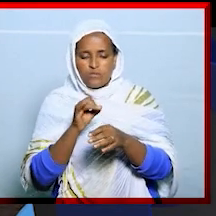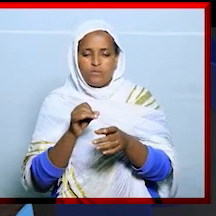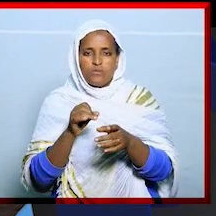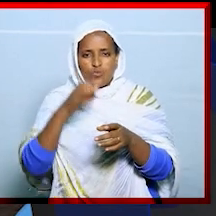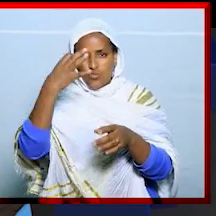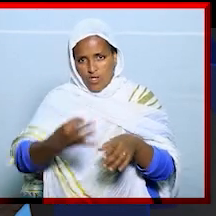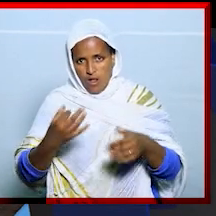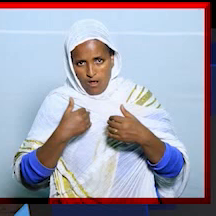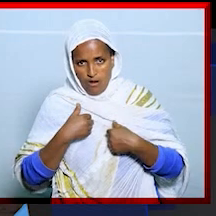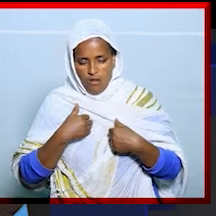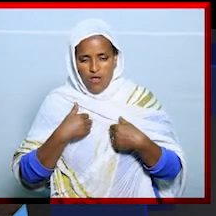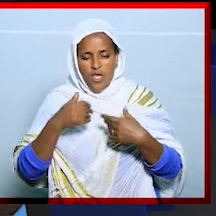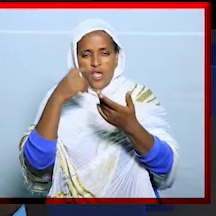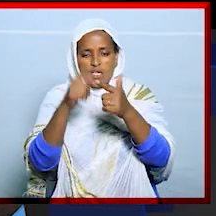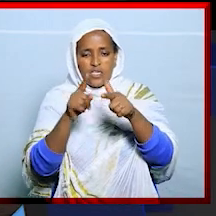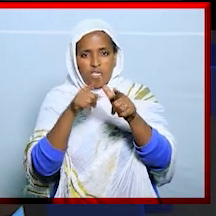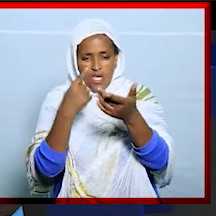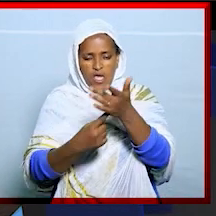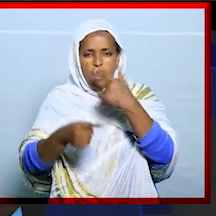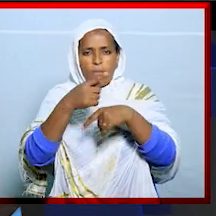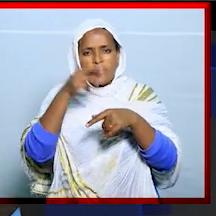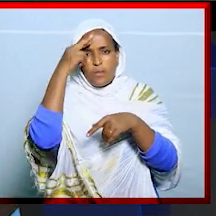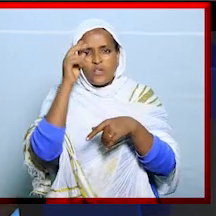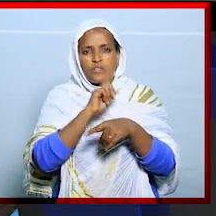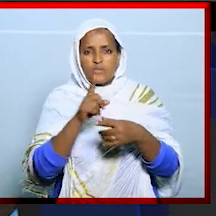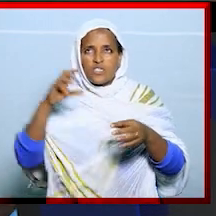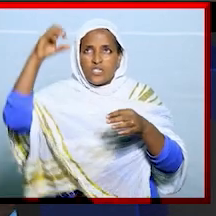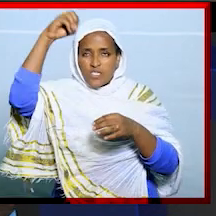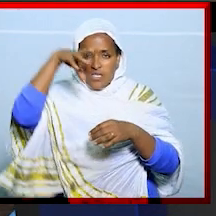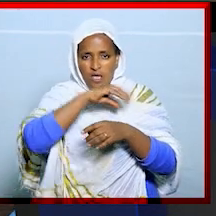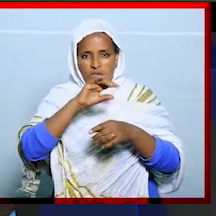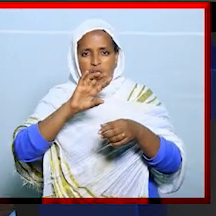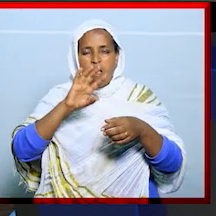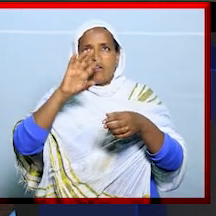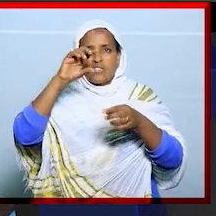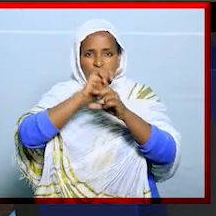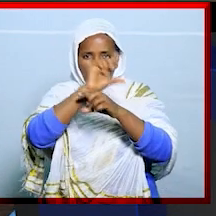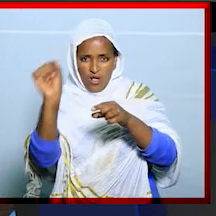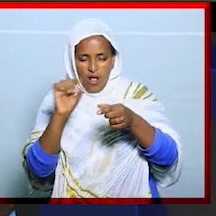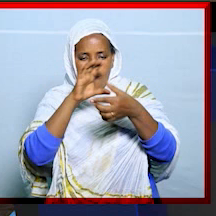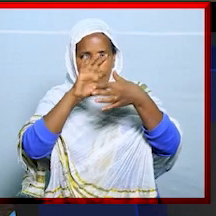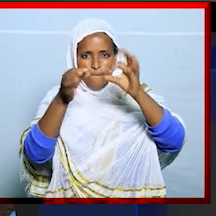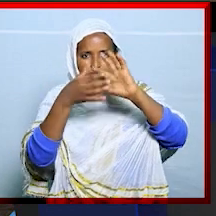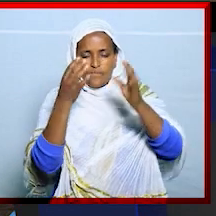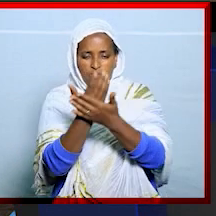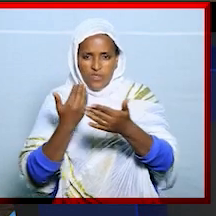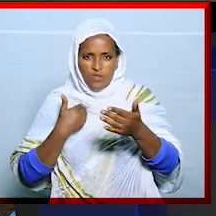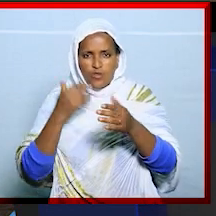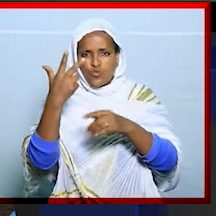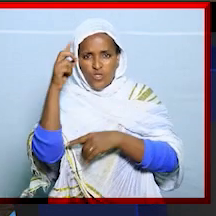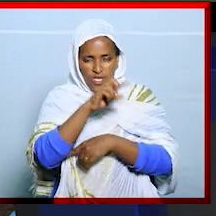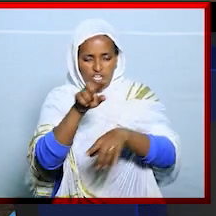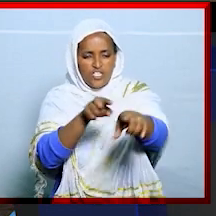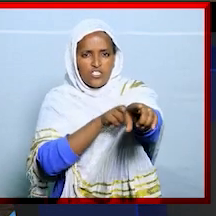የሊቃውንት ብይኖች አሉ። እንግዲህ ይህን ያመጣሁት ለምንድን ነው? ከፀሐይና ከጨረቃ መፈጠር በፊት የነበሩት ሶስት